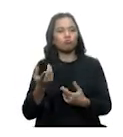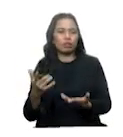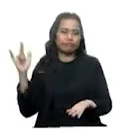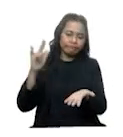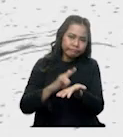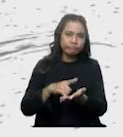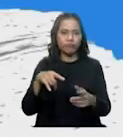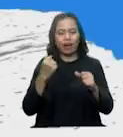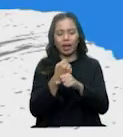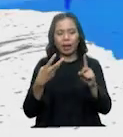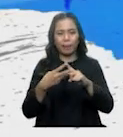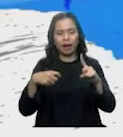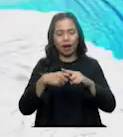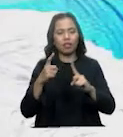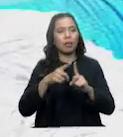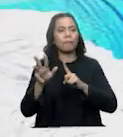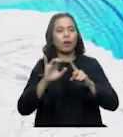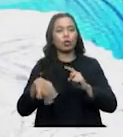digelar 19 Juni mendatang di Gelora Bung Karno